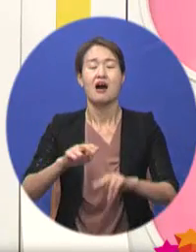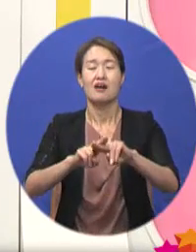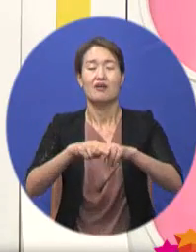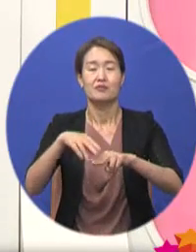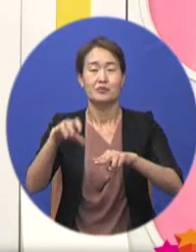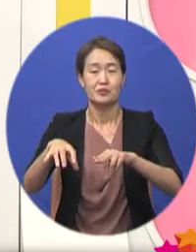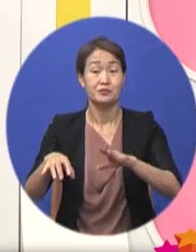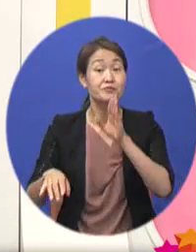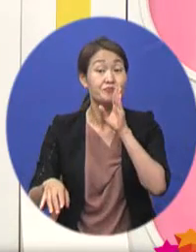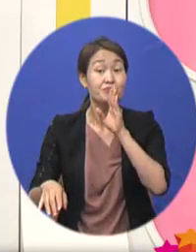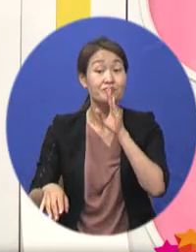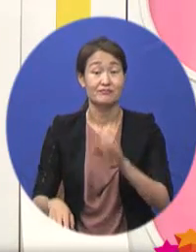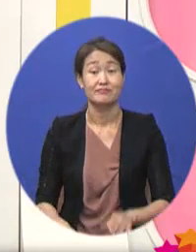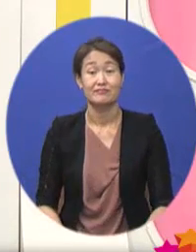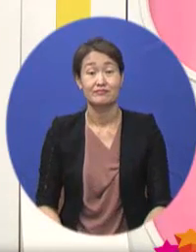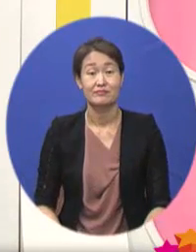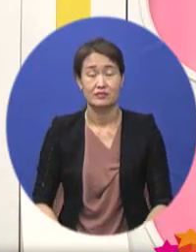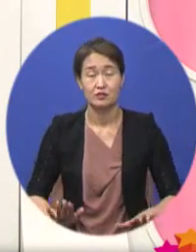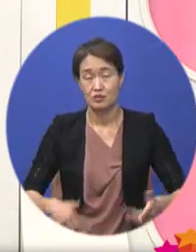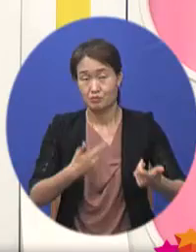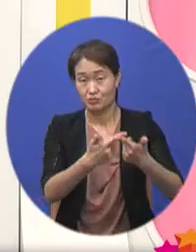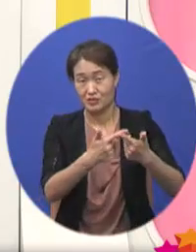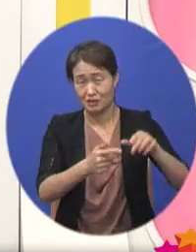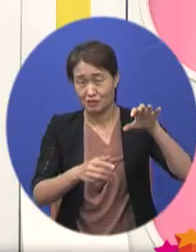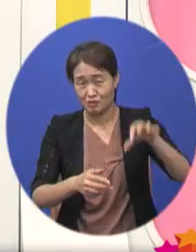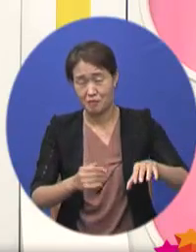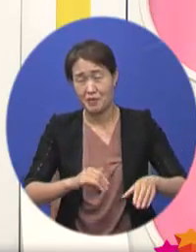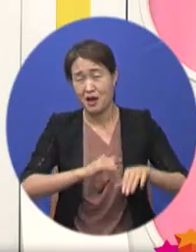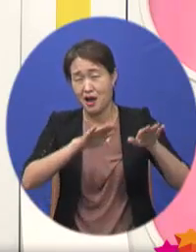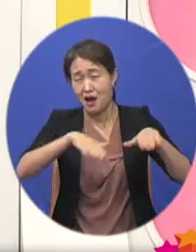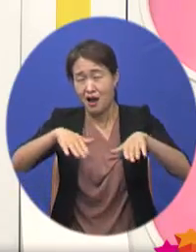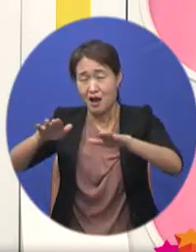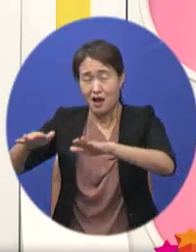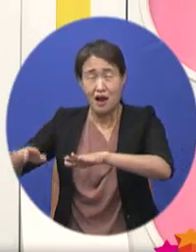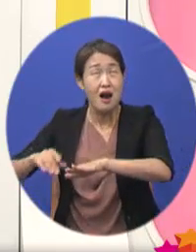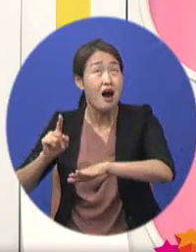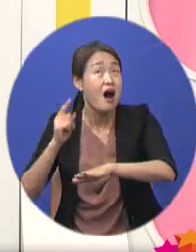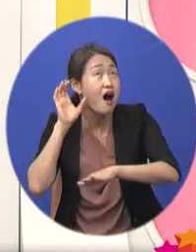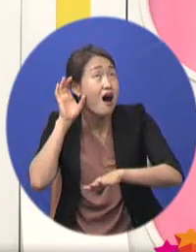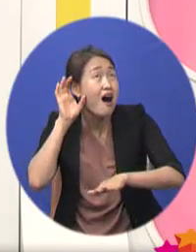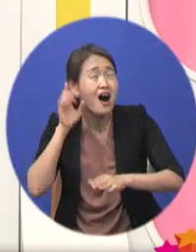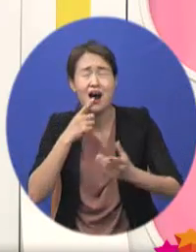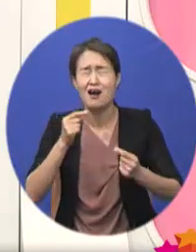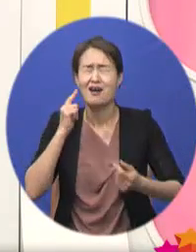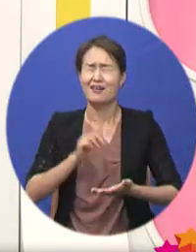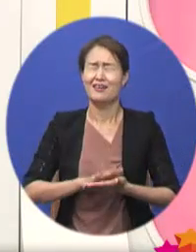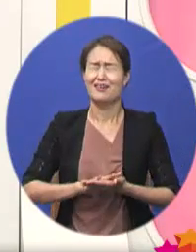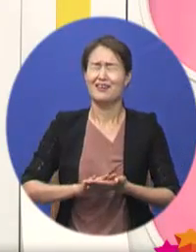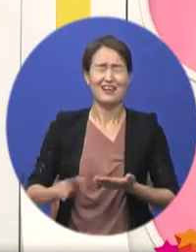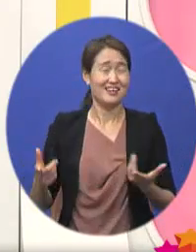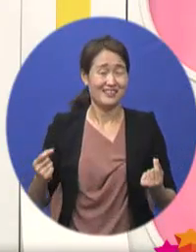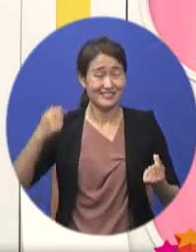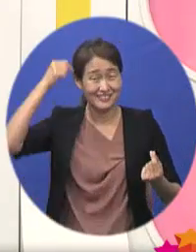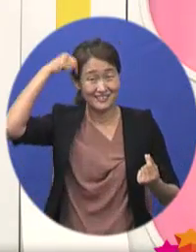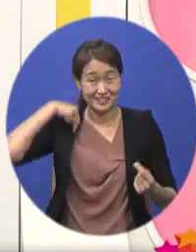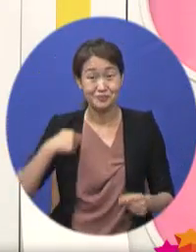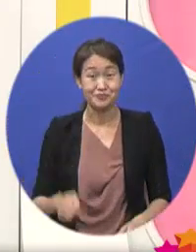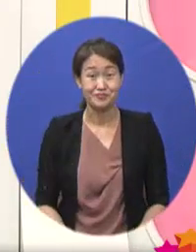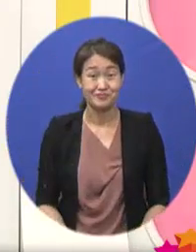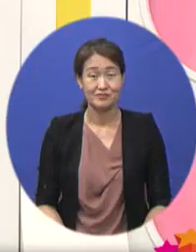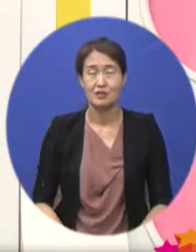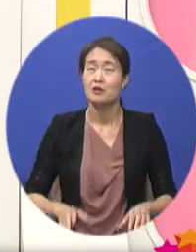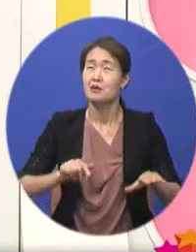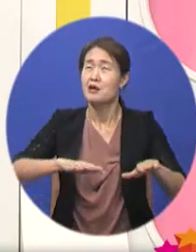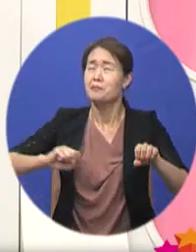내장산요. 예. 예. 지금 부산 해운대 있다고 하니까 벌써 그냥 해운대 소리만 들어도 막 시원한 느낌이 막 그렇죠. 몰려와요.